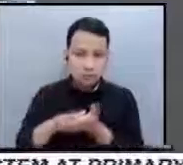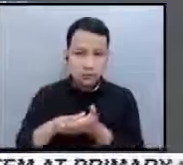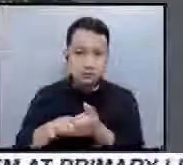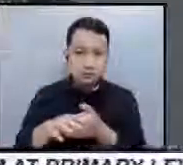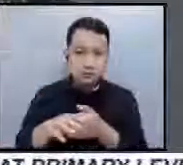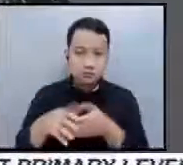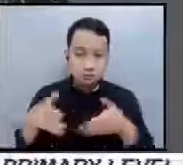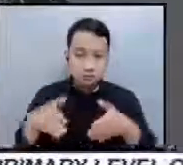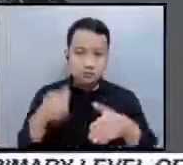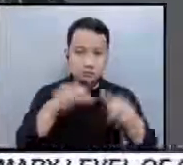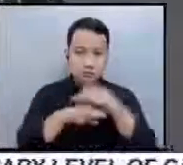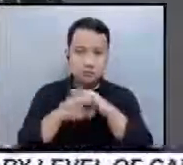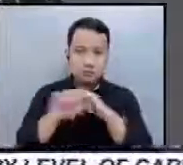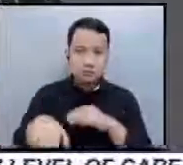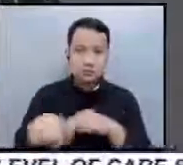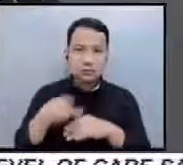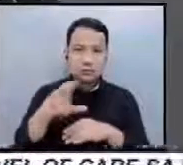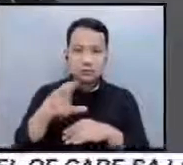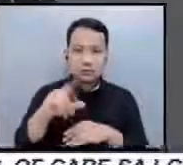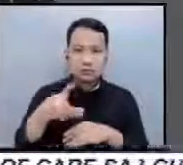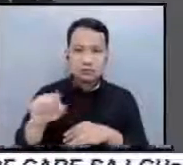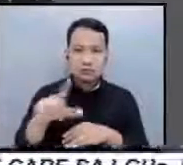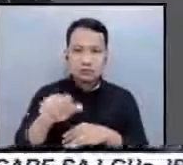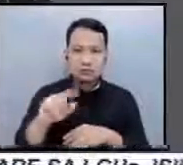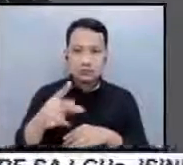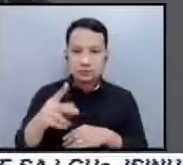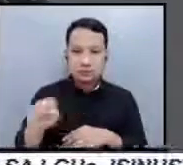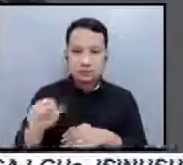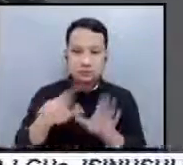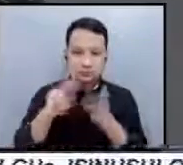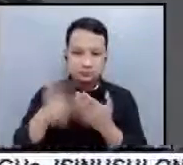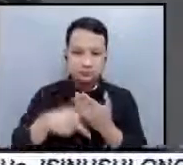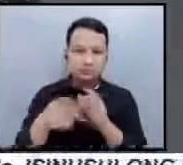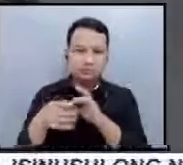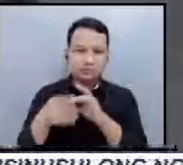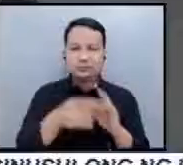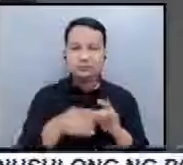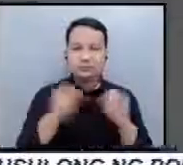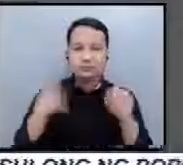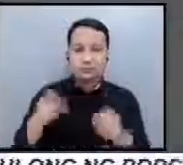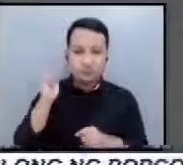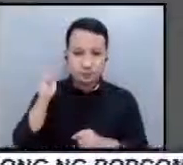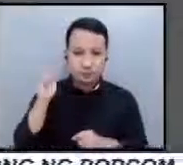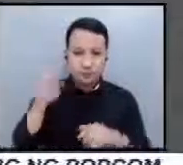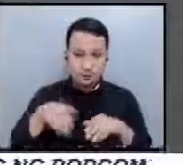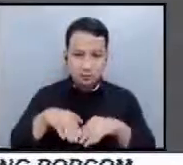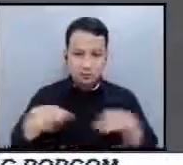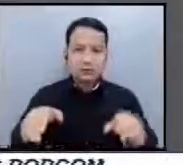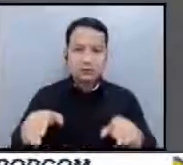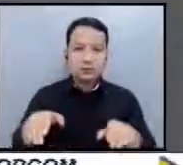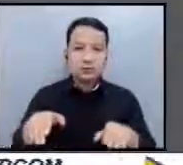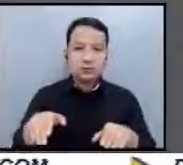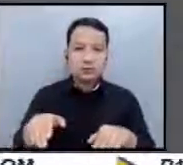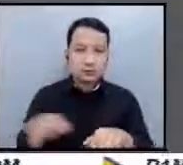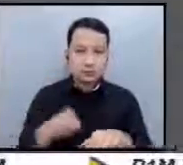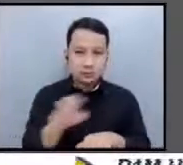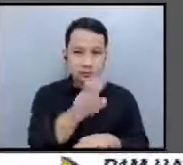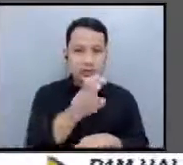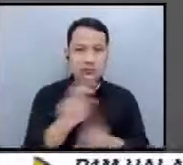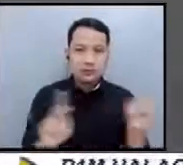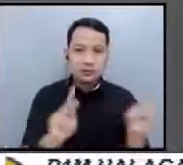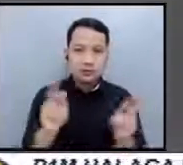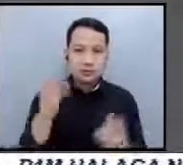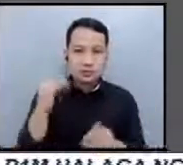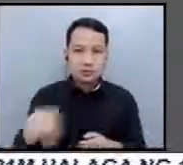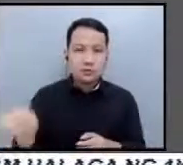access pathway sa Sitio Lekye. Ang naturang proyekto ay inaasahang magpapadali at magpapabilis sa paglalakbay ng mga residente